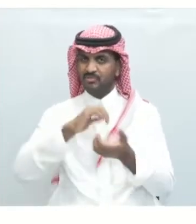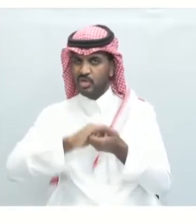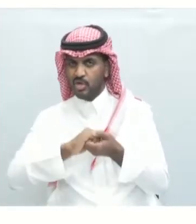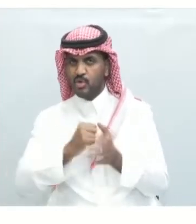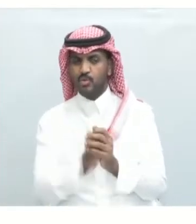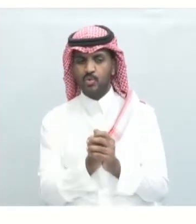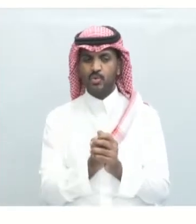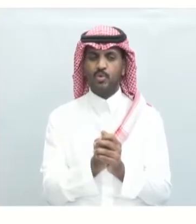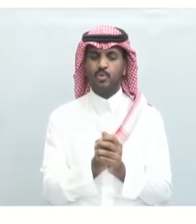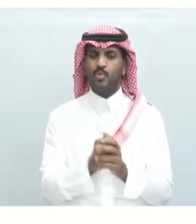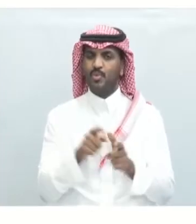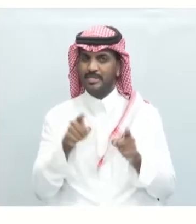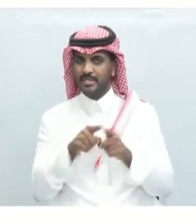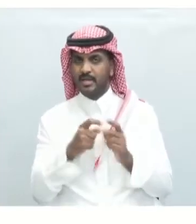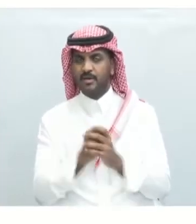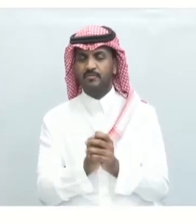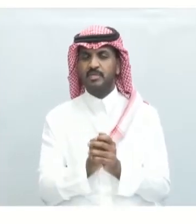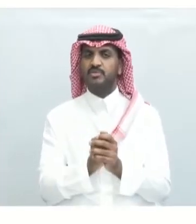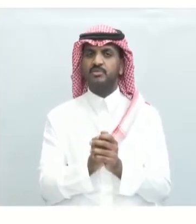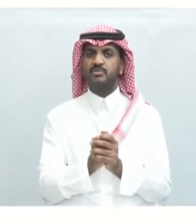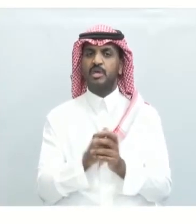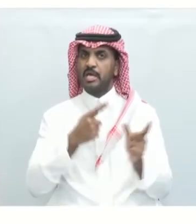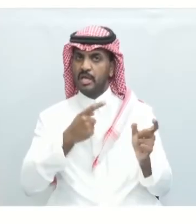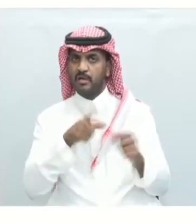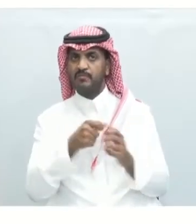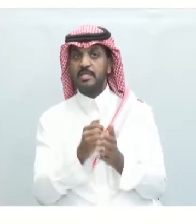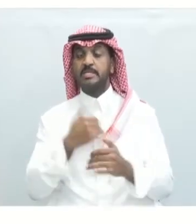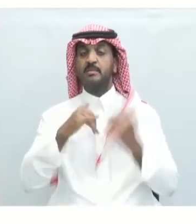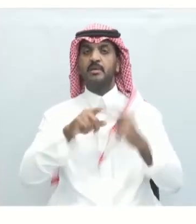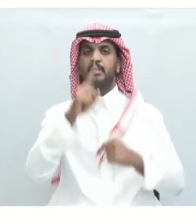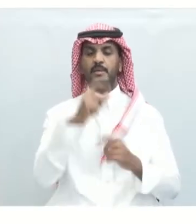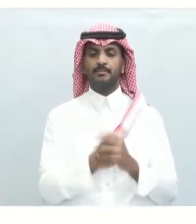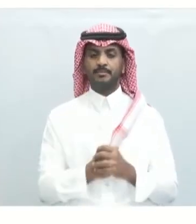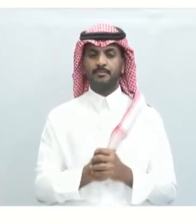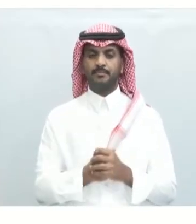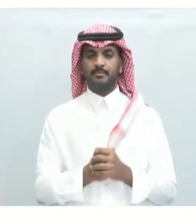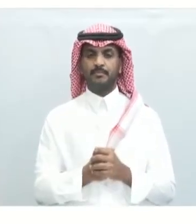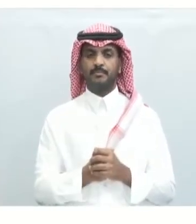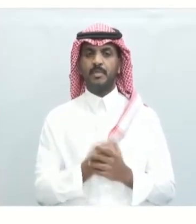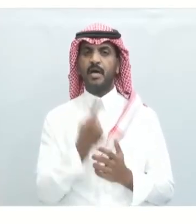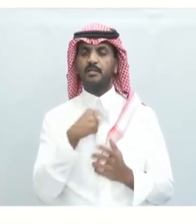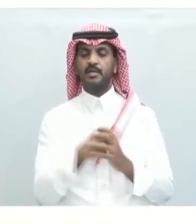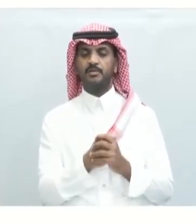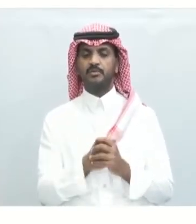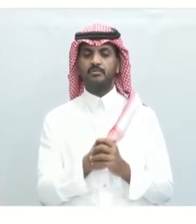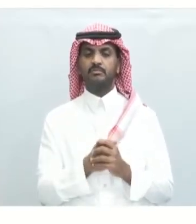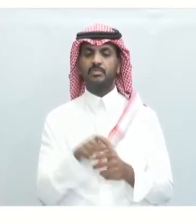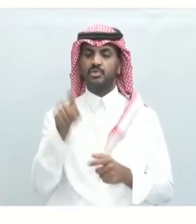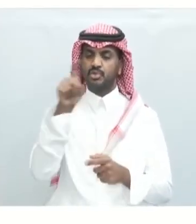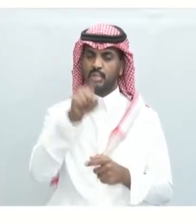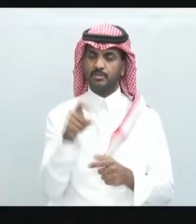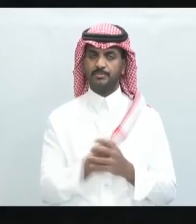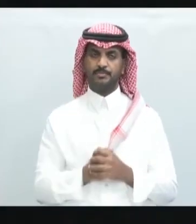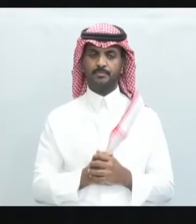بالجهاد في سبيل الله بعد ذلك ناتي الى سؤال نحتاج فيه الى نشاط وحركه